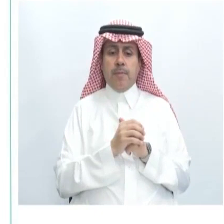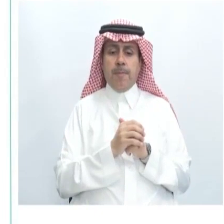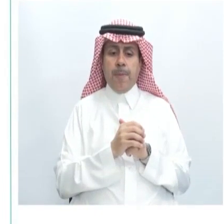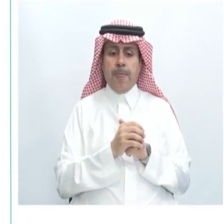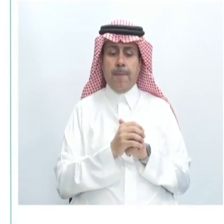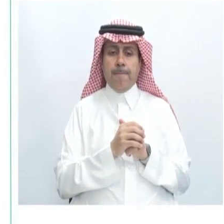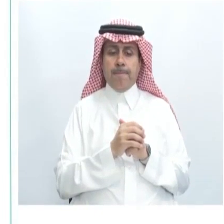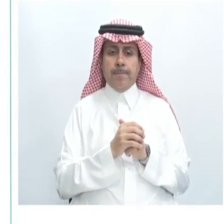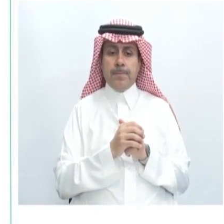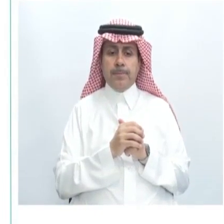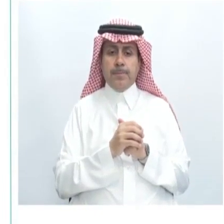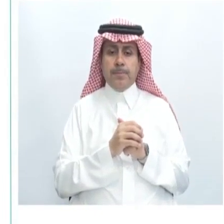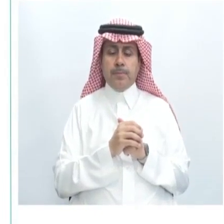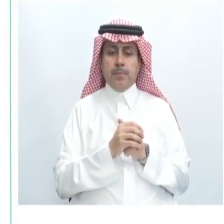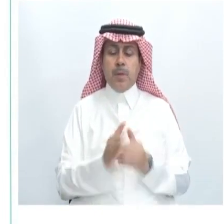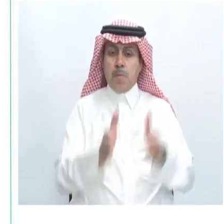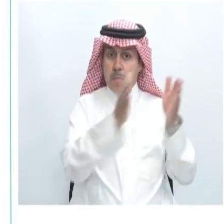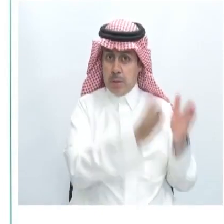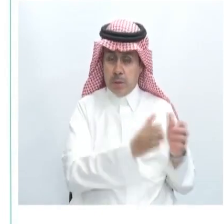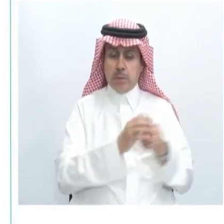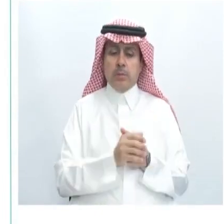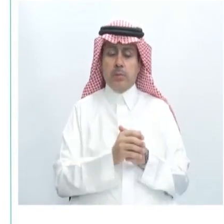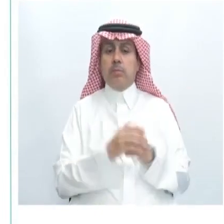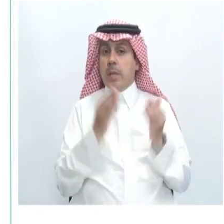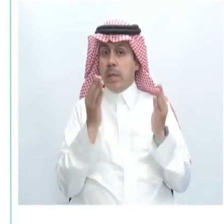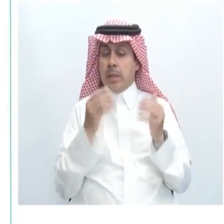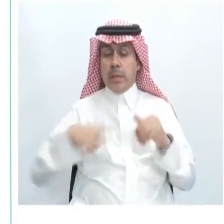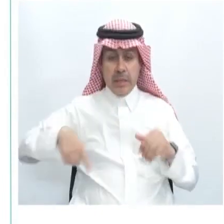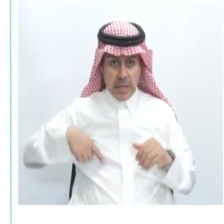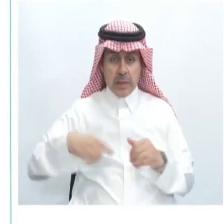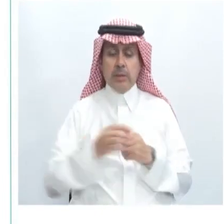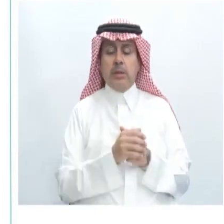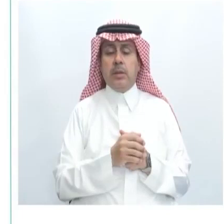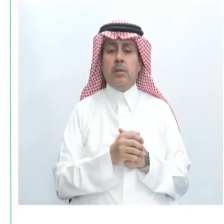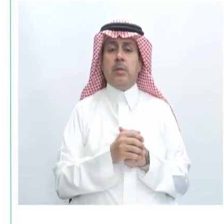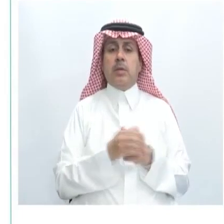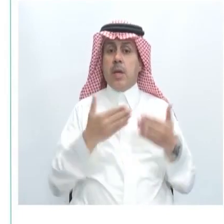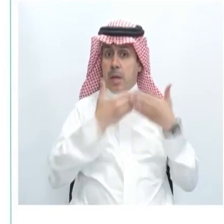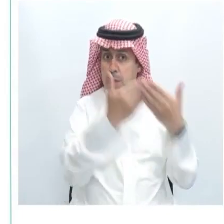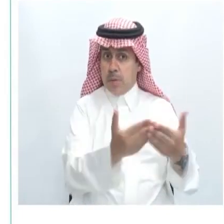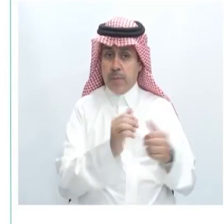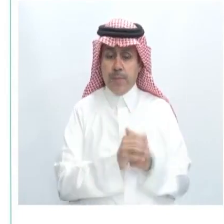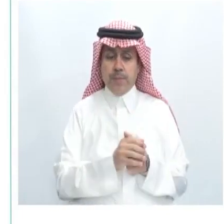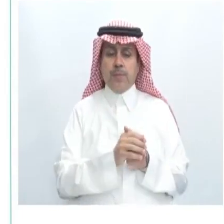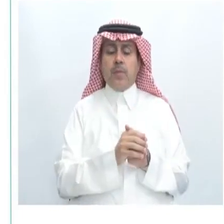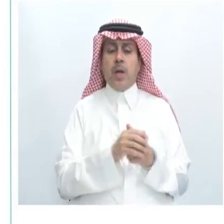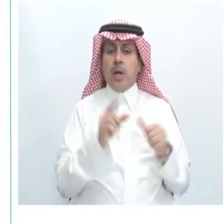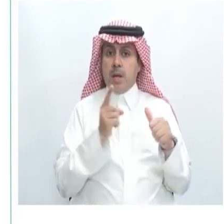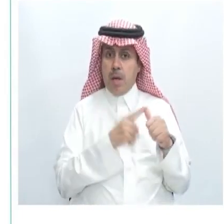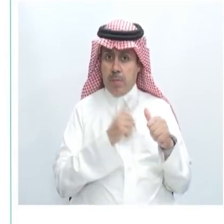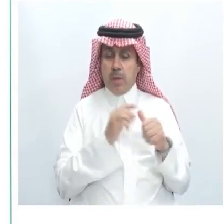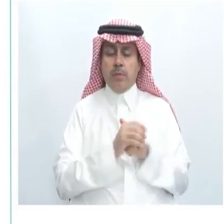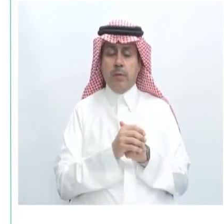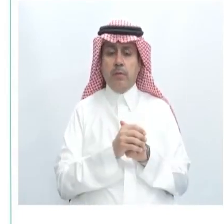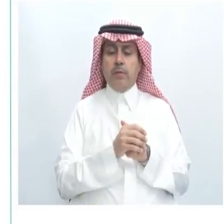تم استهدافه بعد ان يتم اداره المنتج او الخدمه او تصميمها اذا يبدا في عمليه